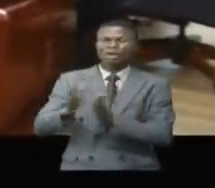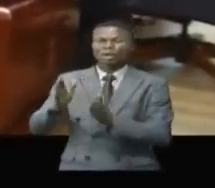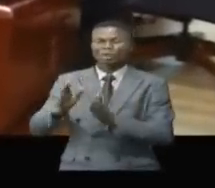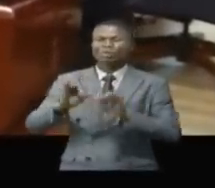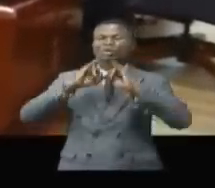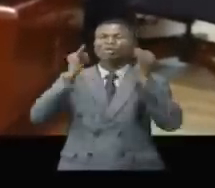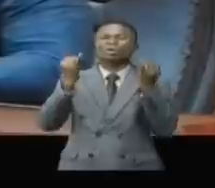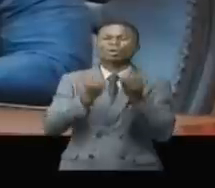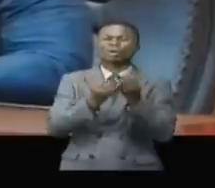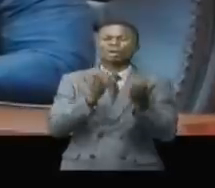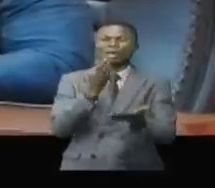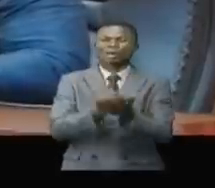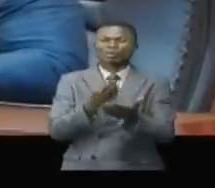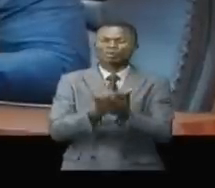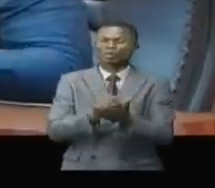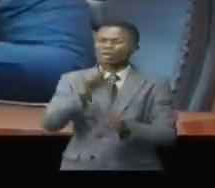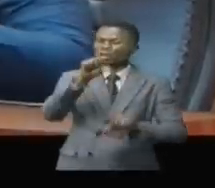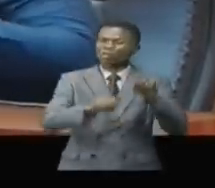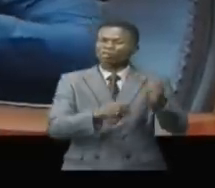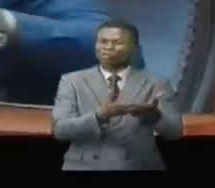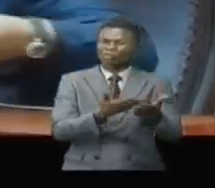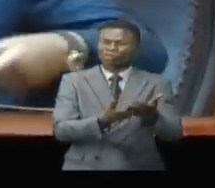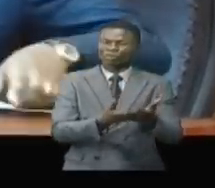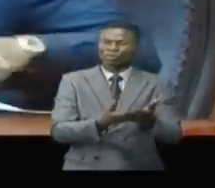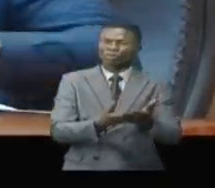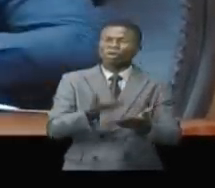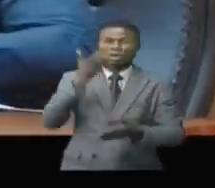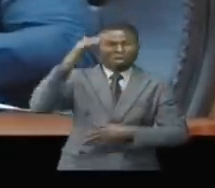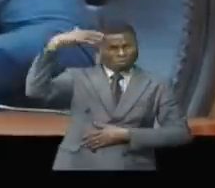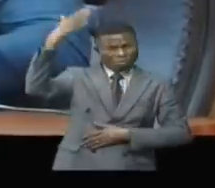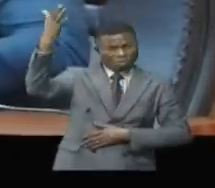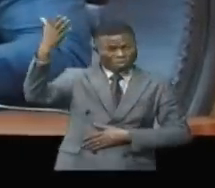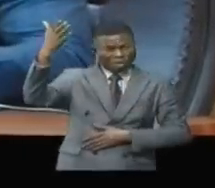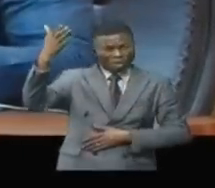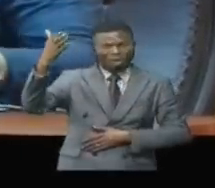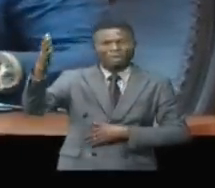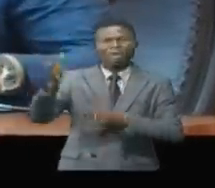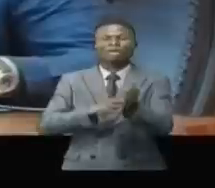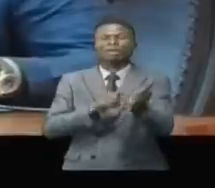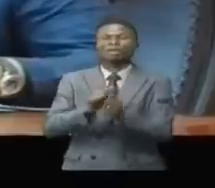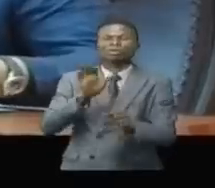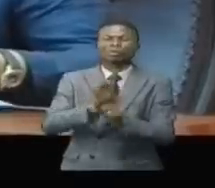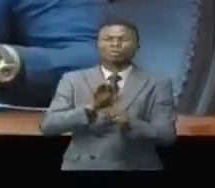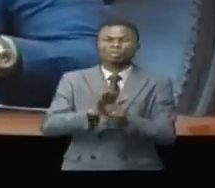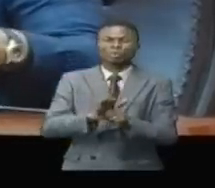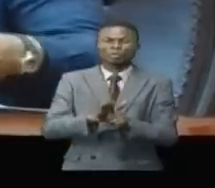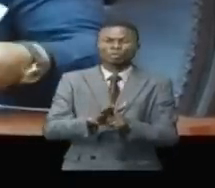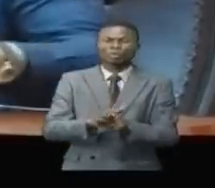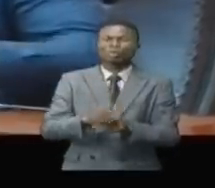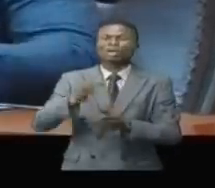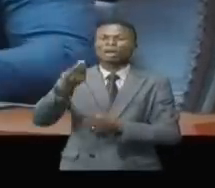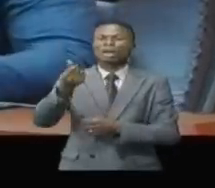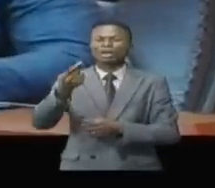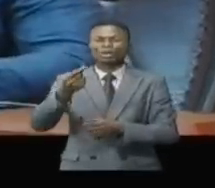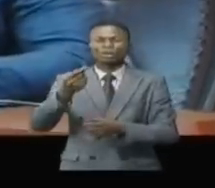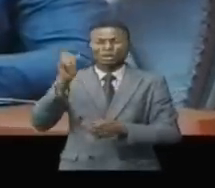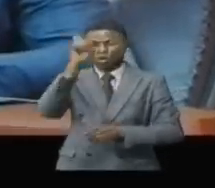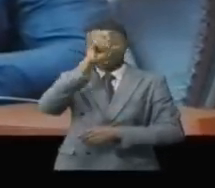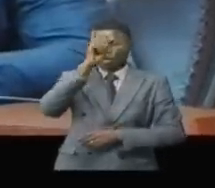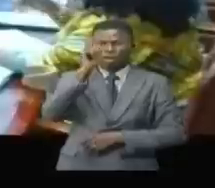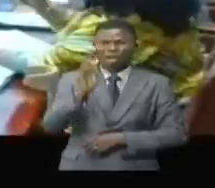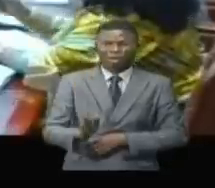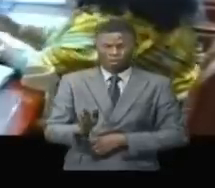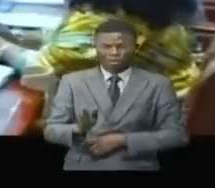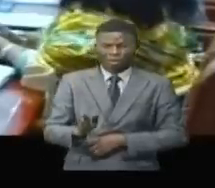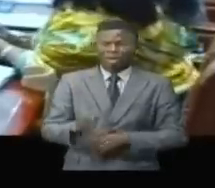d'ingénierie financière illicites et qui peuvent, dans les pires de cas, servir de source au financement du terrorisme. À